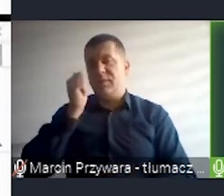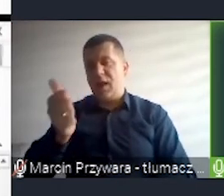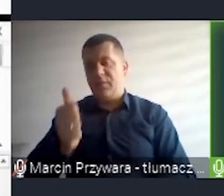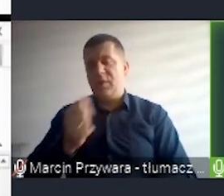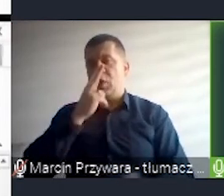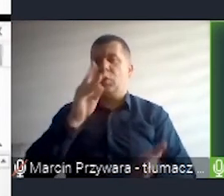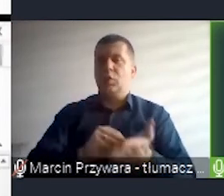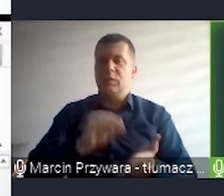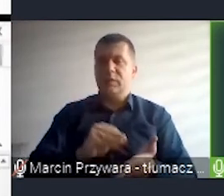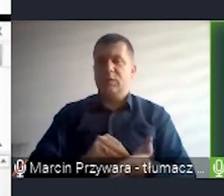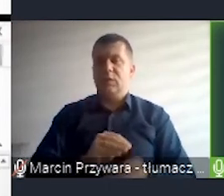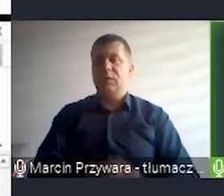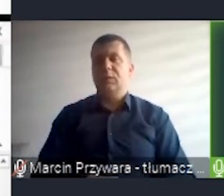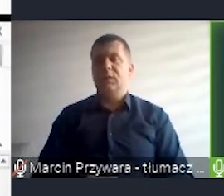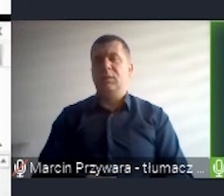czy doświadczenie